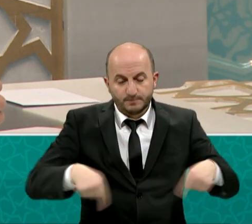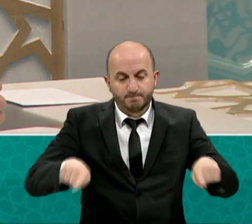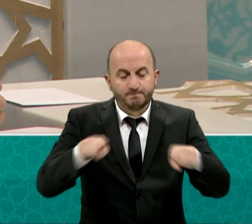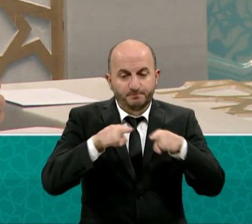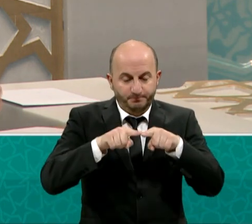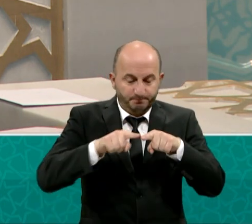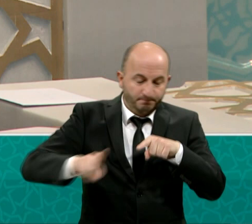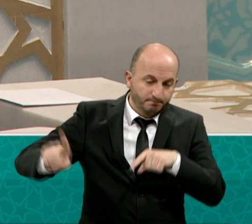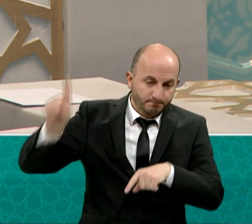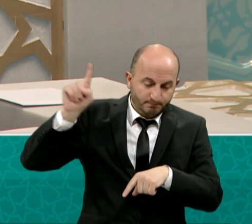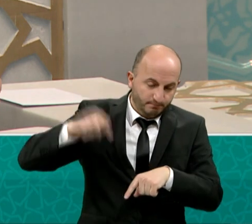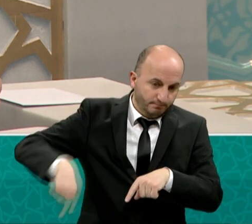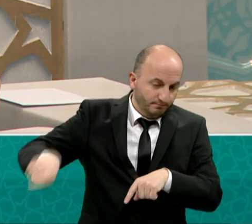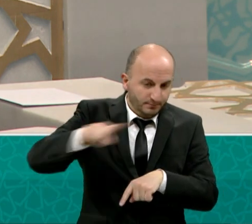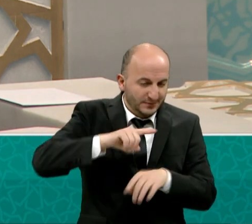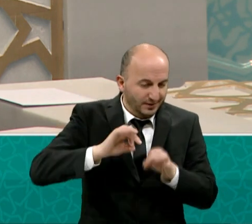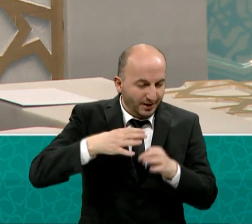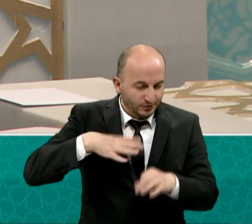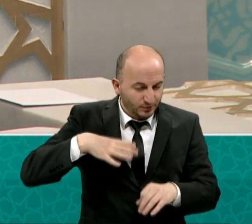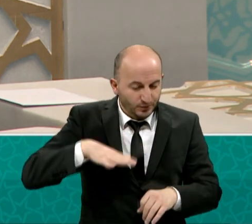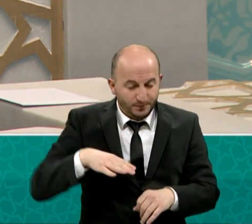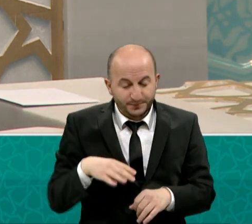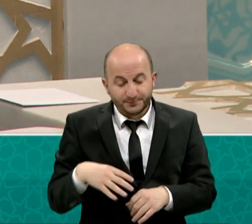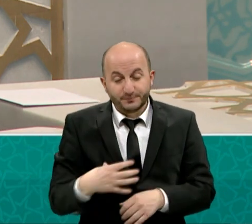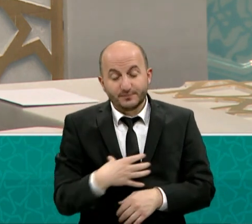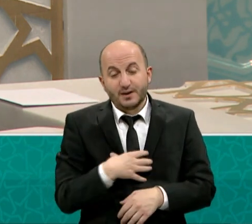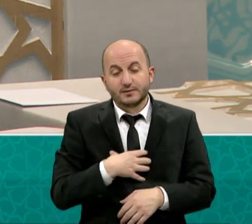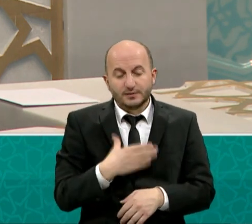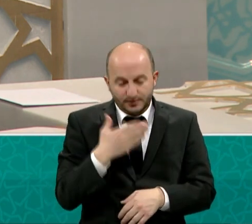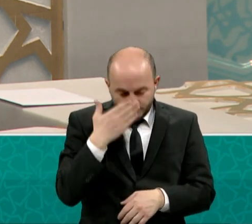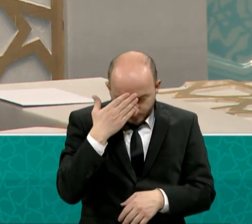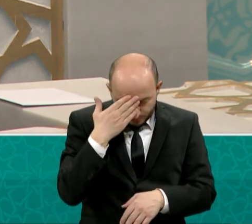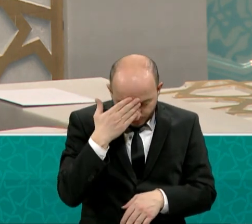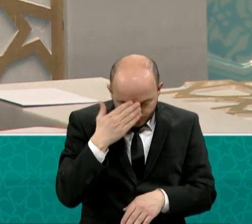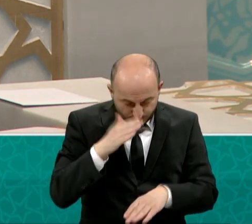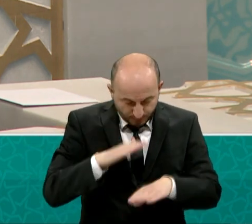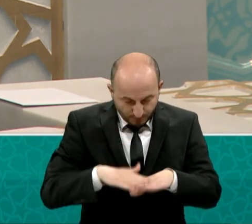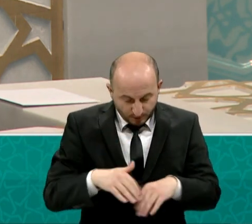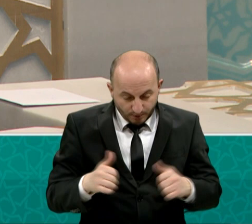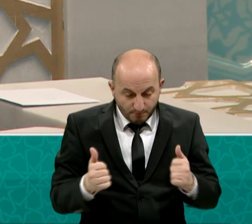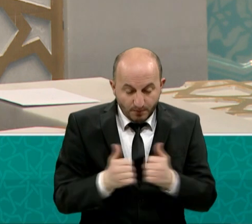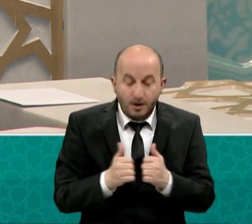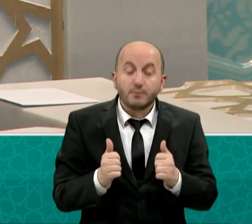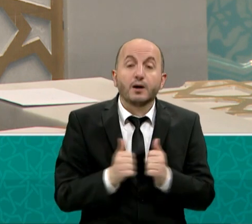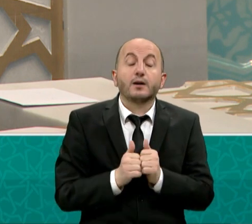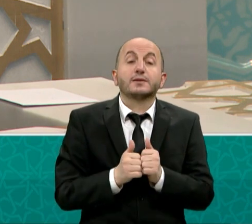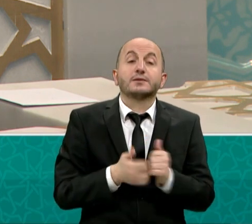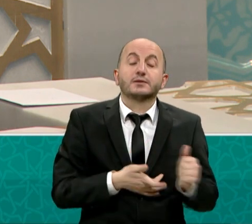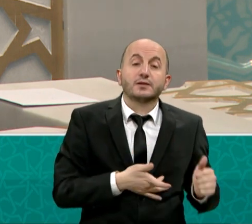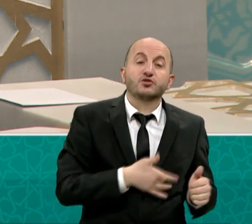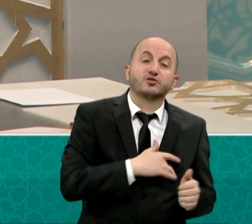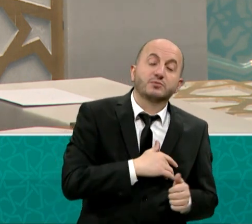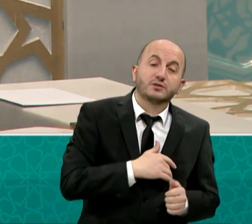Allahu Teala bize ne istiyor bizden? Kendisine ibadet ve kulluk yapmakla beraber